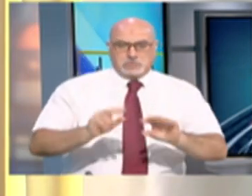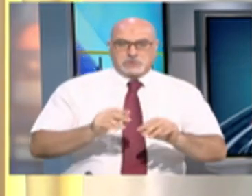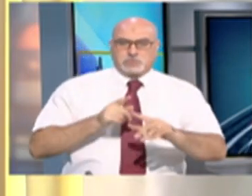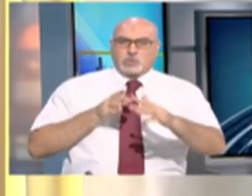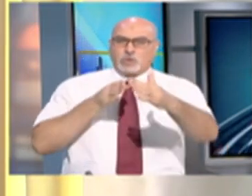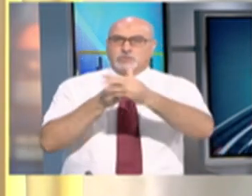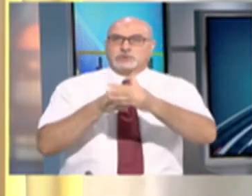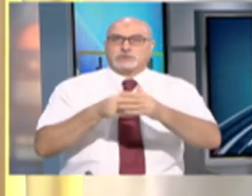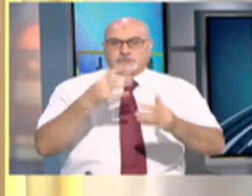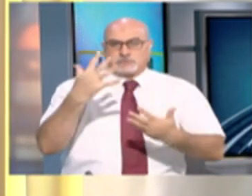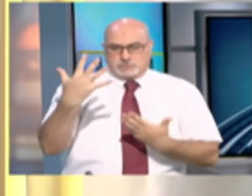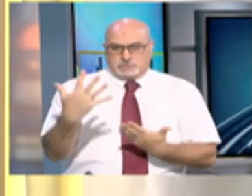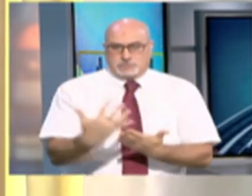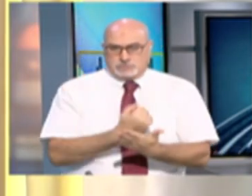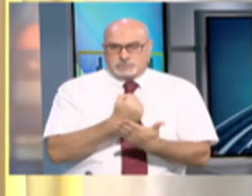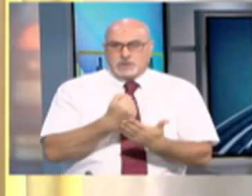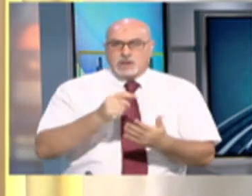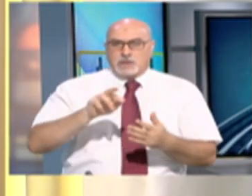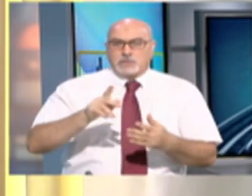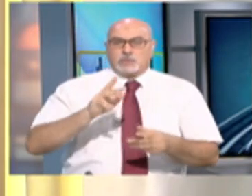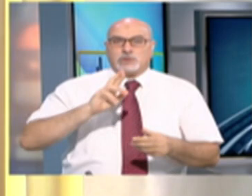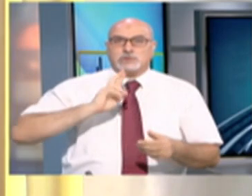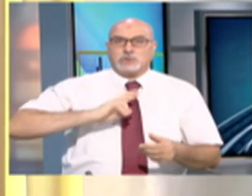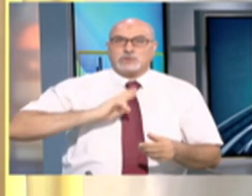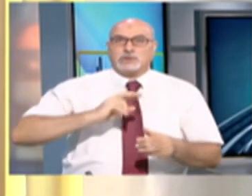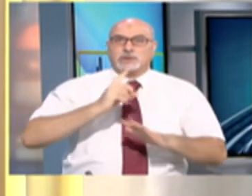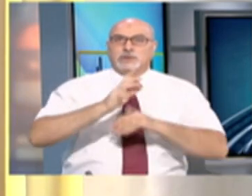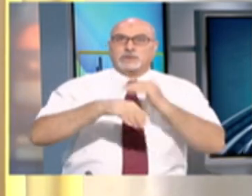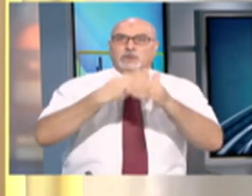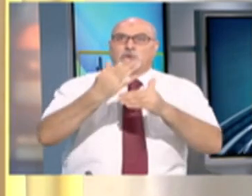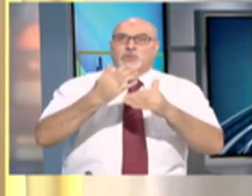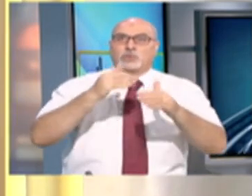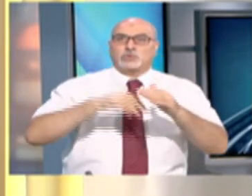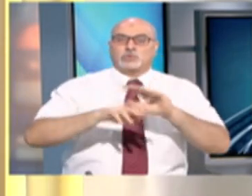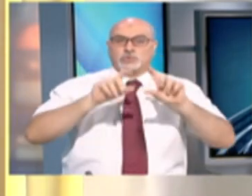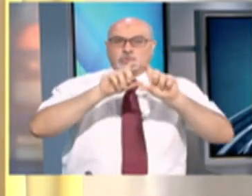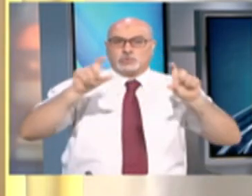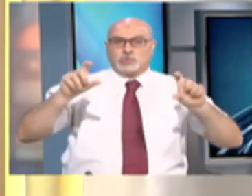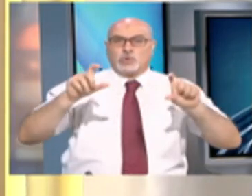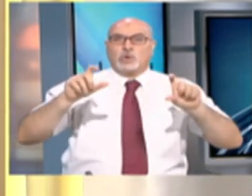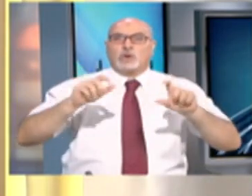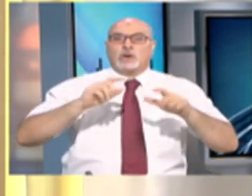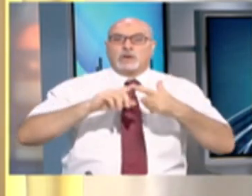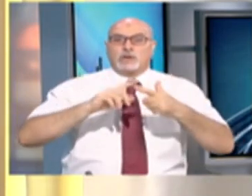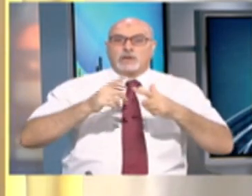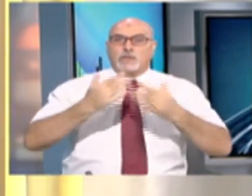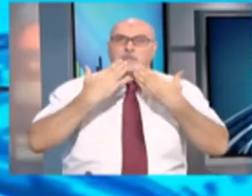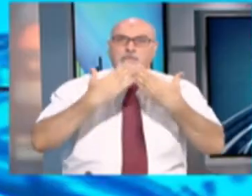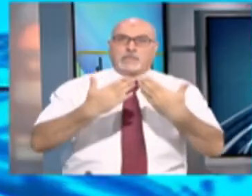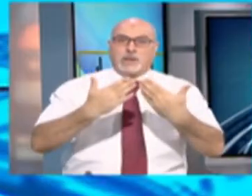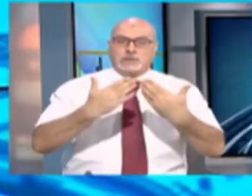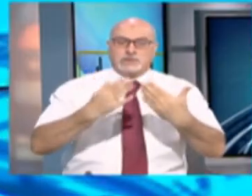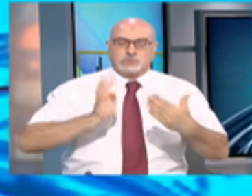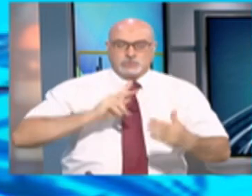أهدافنا المشتركة في الأمن والرخاء في ظل التضامن والانسجام. وشكرا